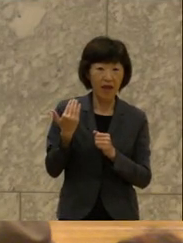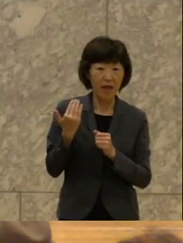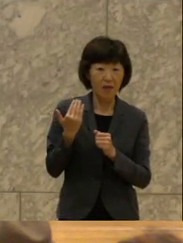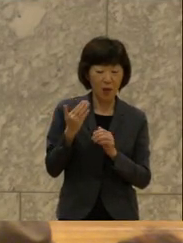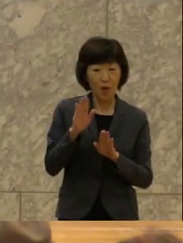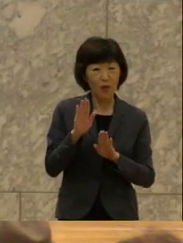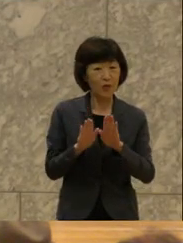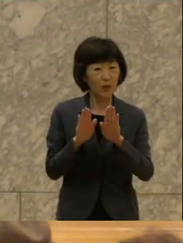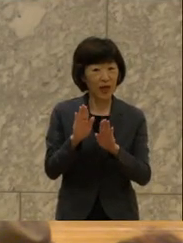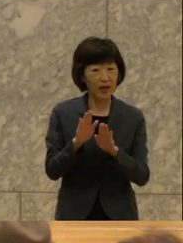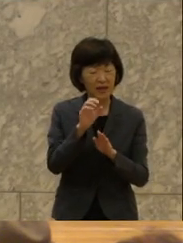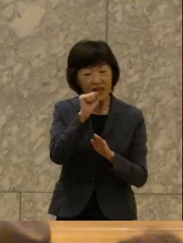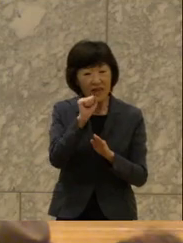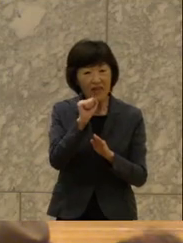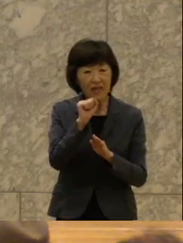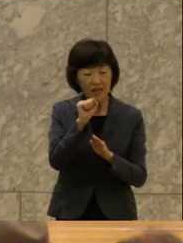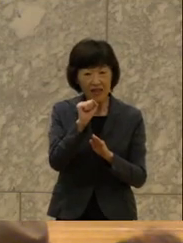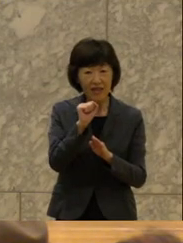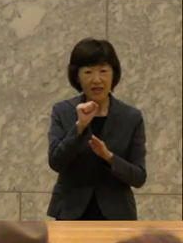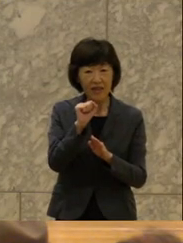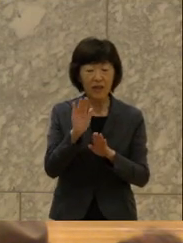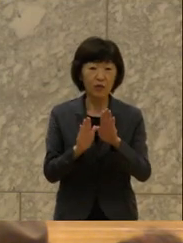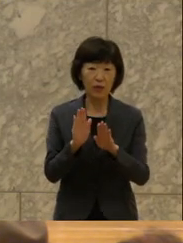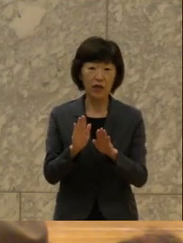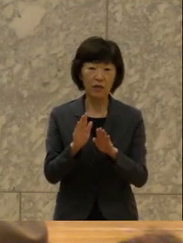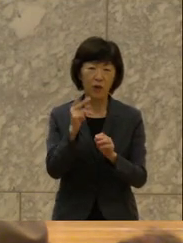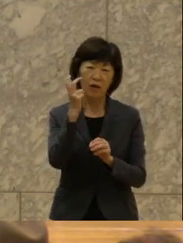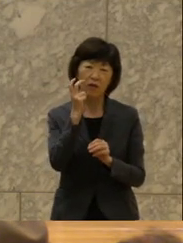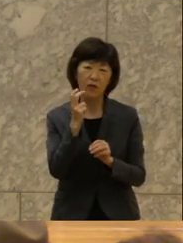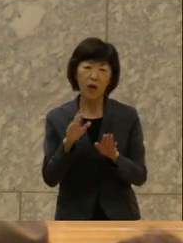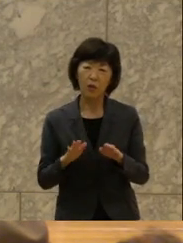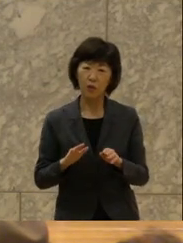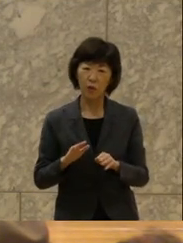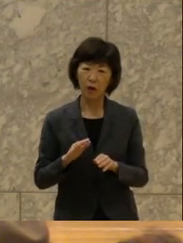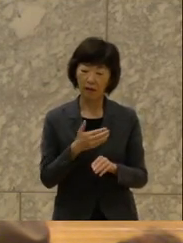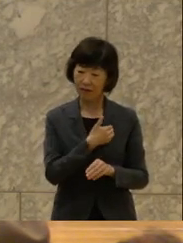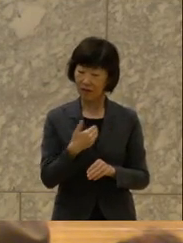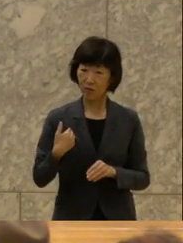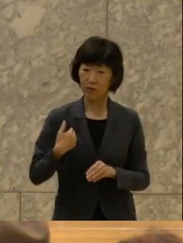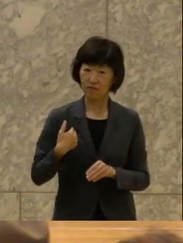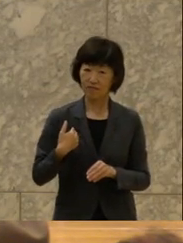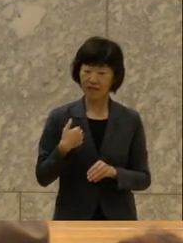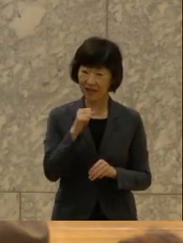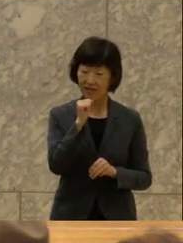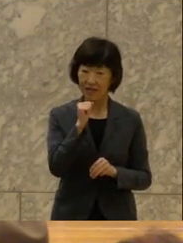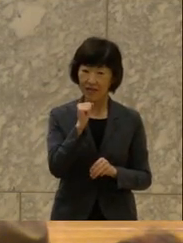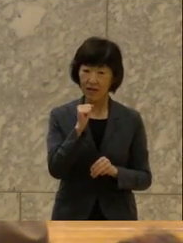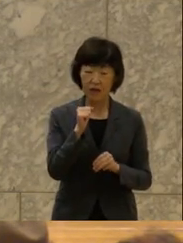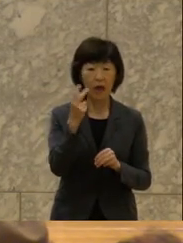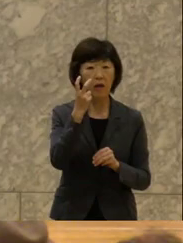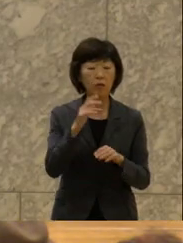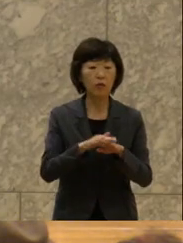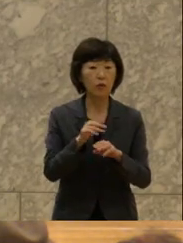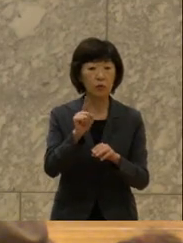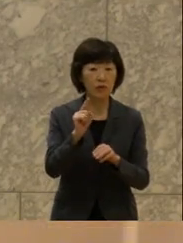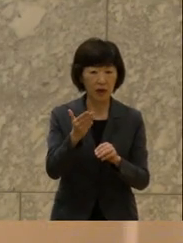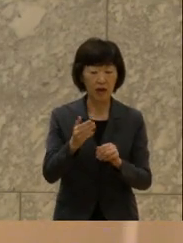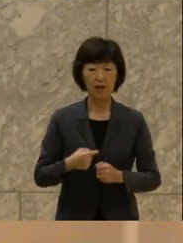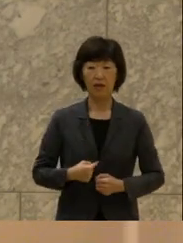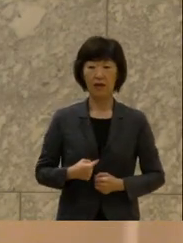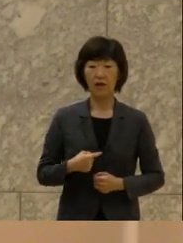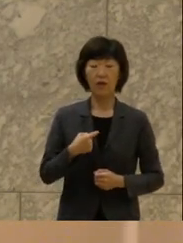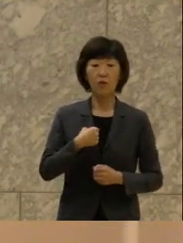の良さというのは何か確認方法って田中選手はありますか今日は行けるんちゃうかっていうような私は最近は